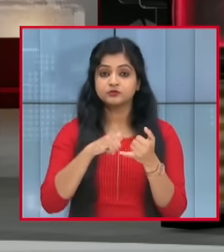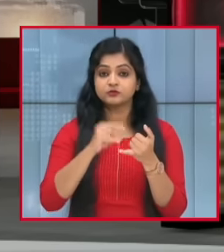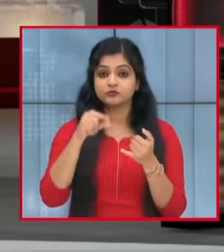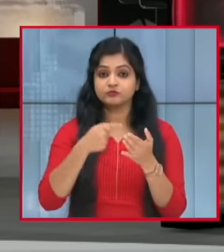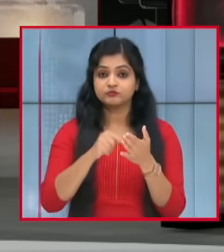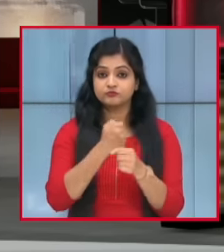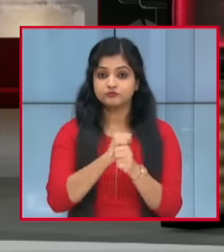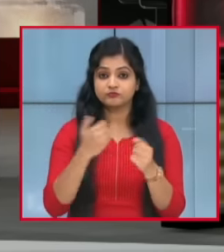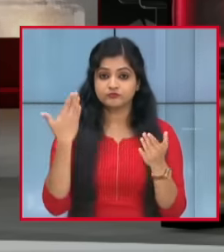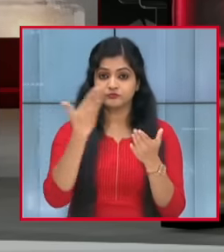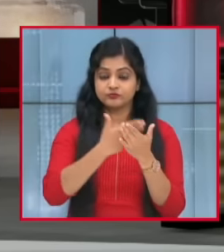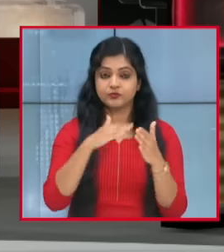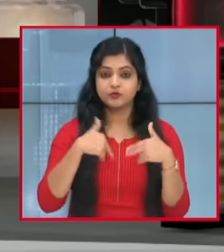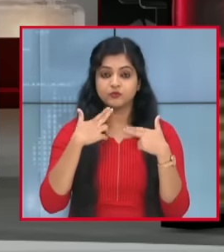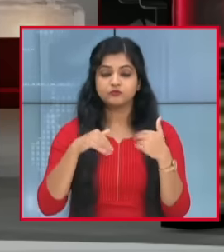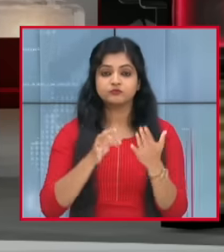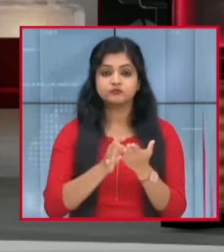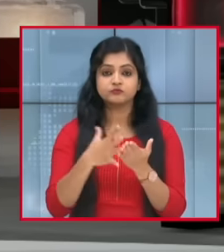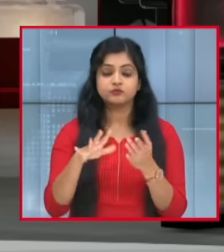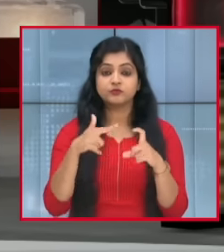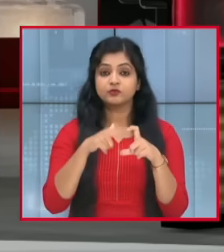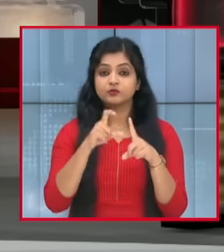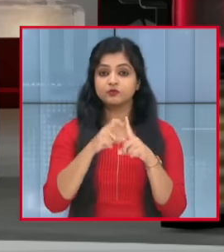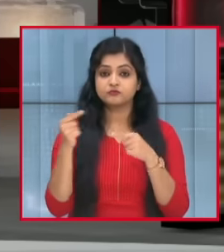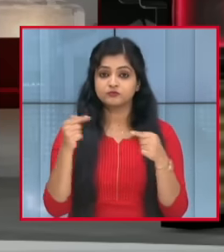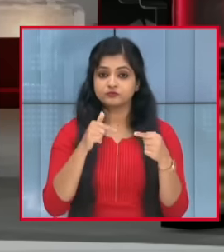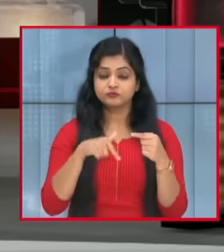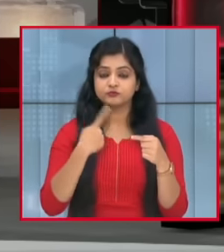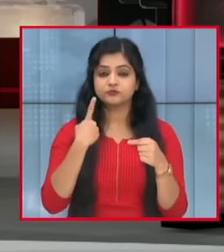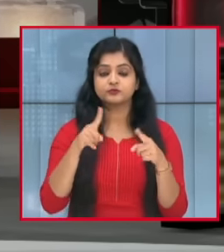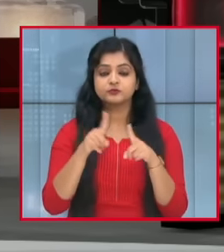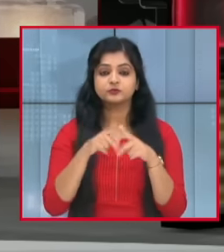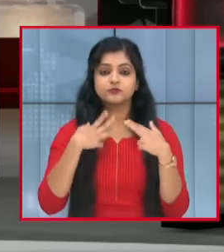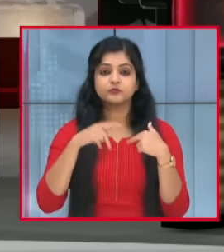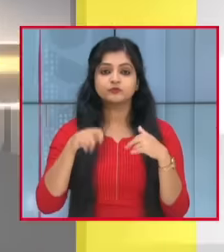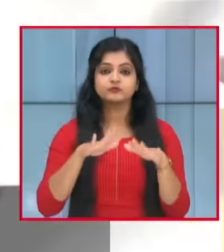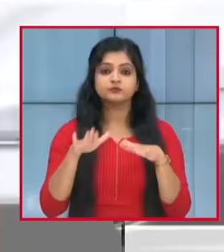ഹൈക്കോടതിയും തള്ളി. EDയുടെ വാദങ്ങൾ അംഗീകരിച്ചാണ് കോടതിയുടെ നടപടി.